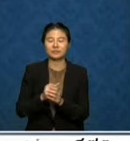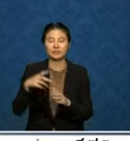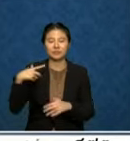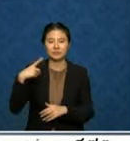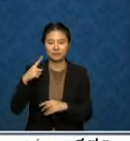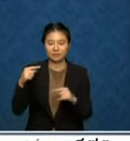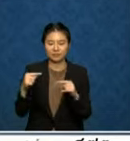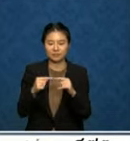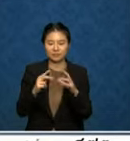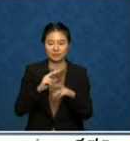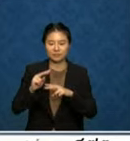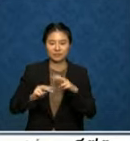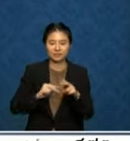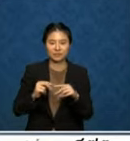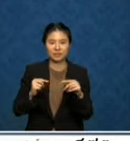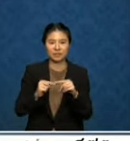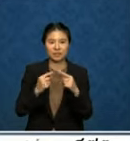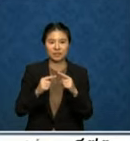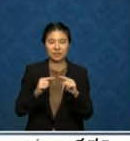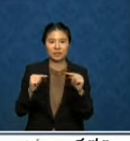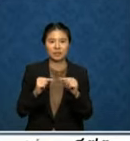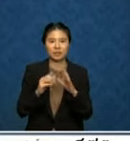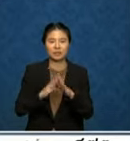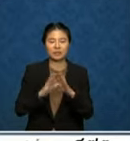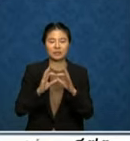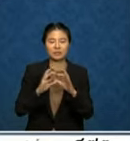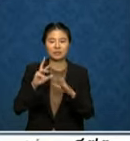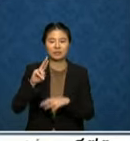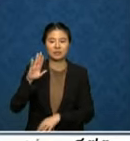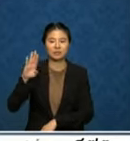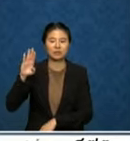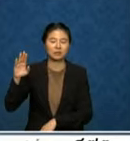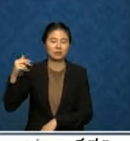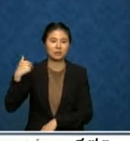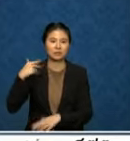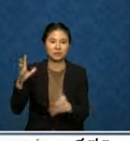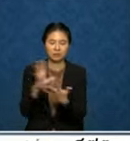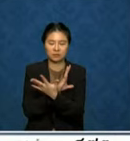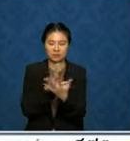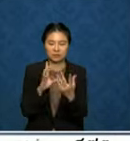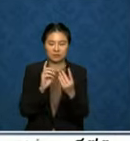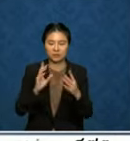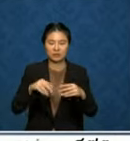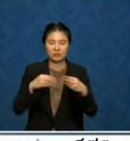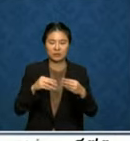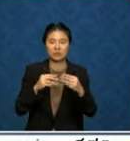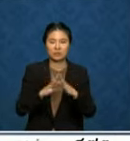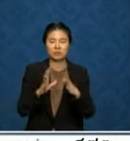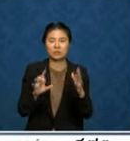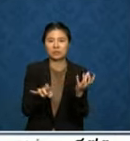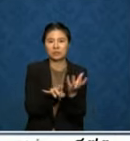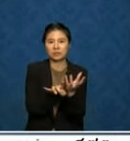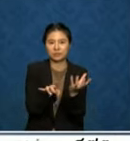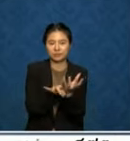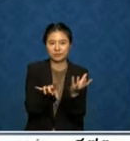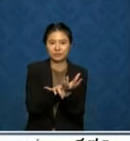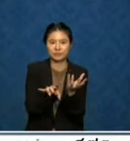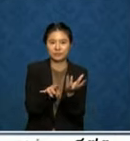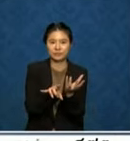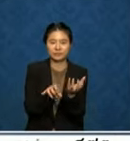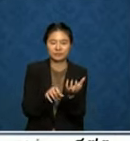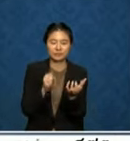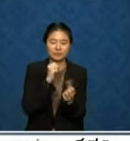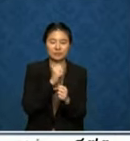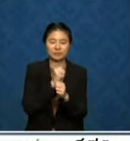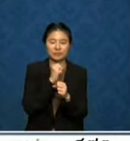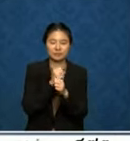น์แค่การตรวจสอบแต่ยังมีประโยชน์ในการสร้างระบบนิเวศให้สังคมทำให้สื่อที่มีคุณภาพเขาสามารถดำเนิน